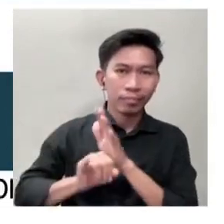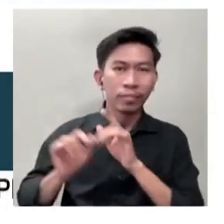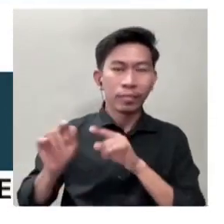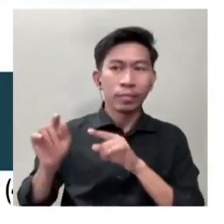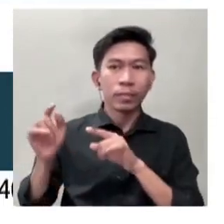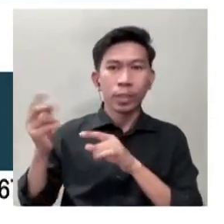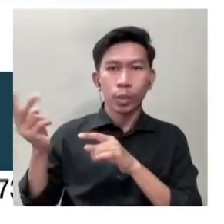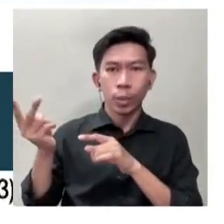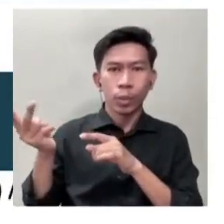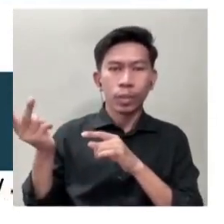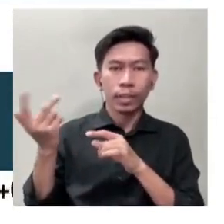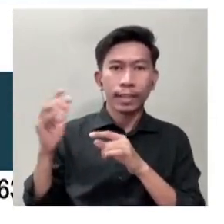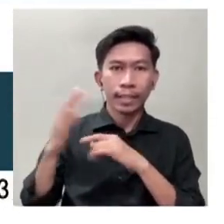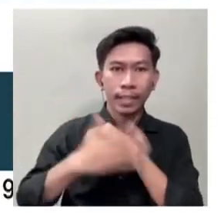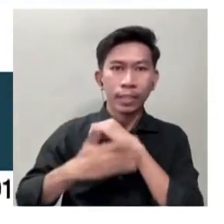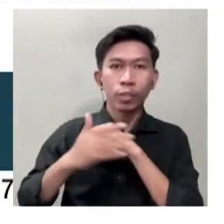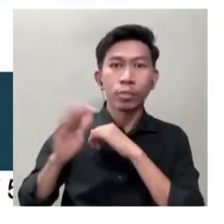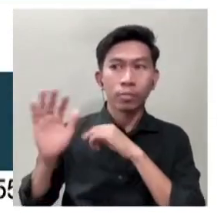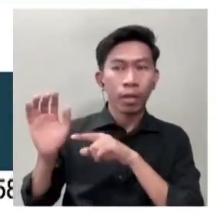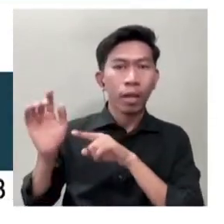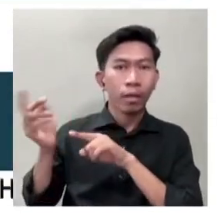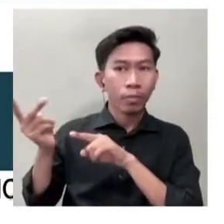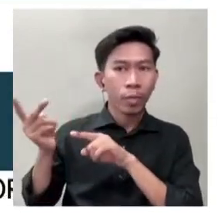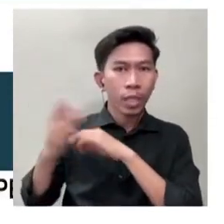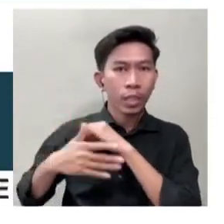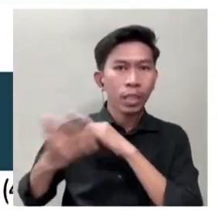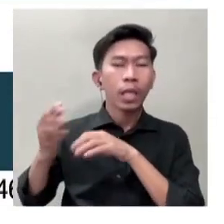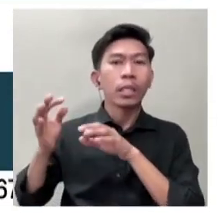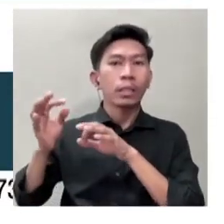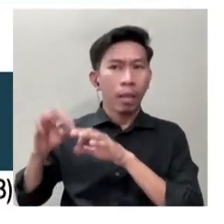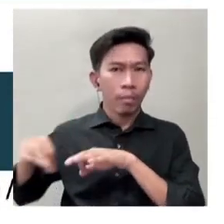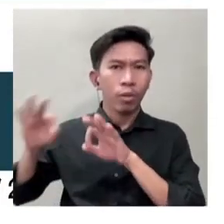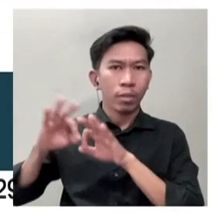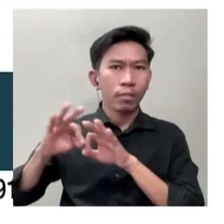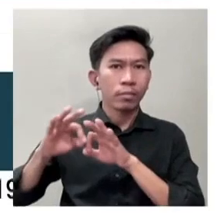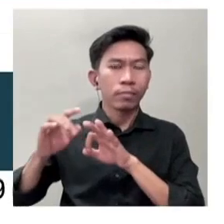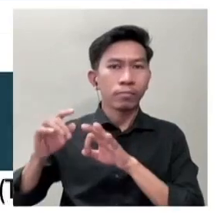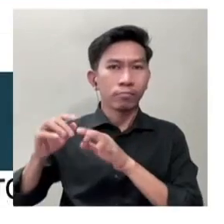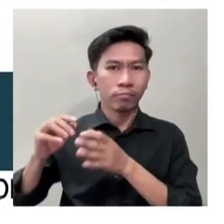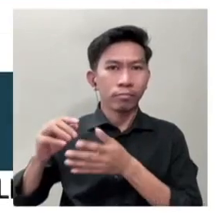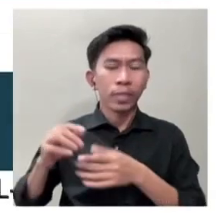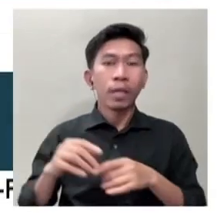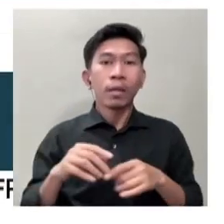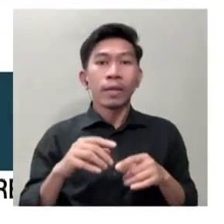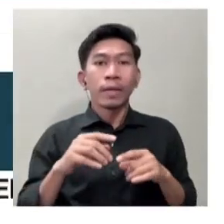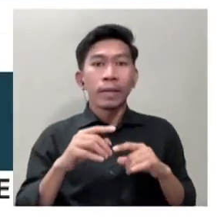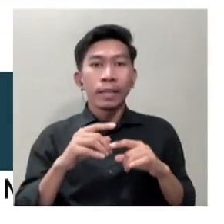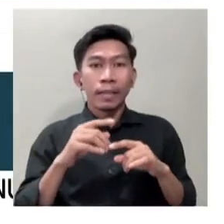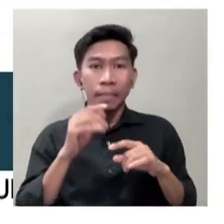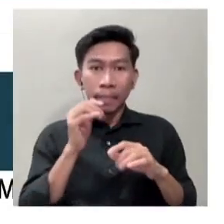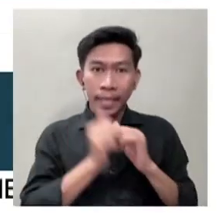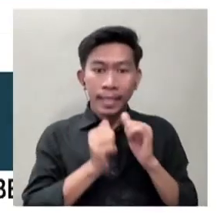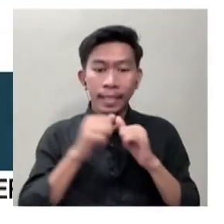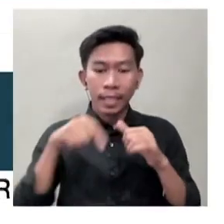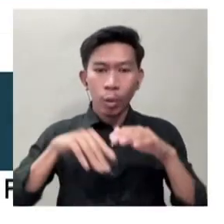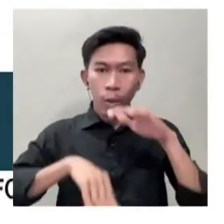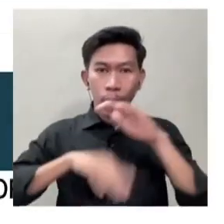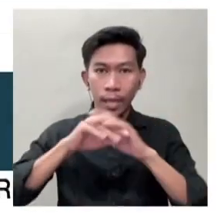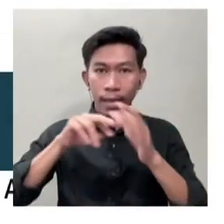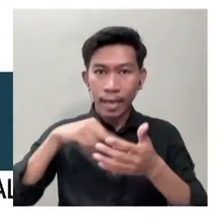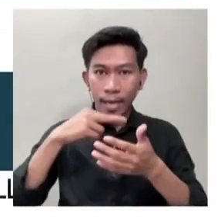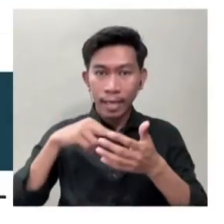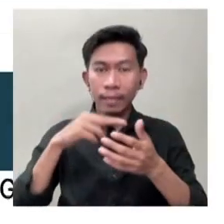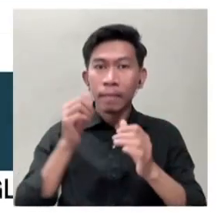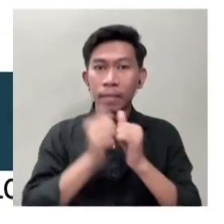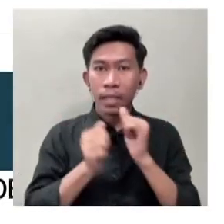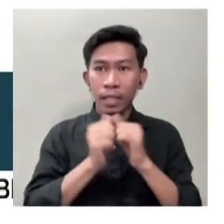very importante yun sa kanila. So, kung pinice cap mo yung presyo natin dito, ibig sabihin, yung mga importer hindi bibili